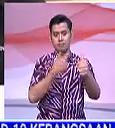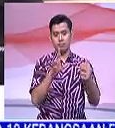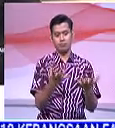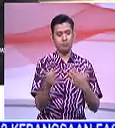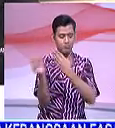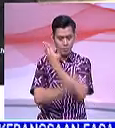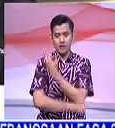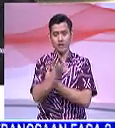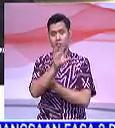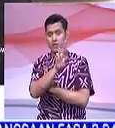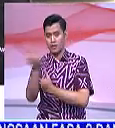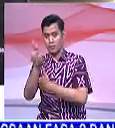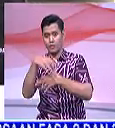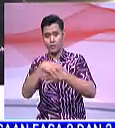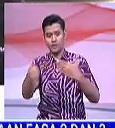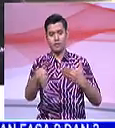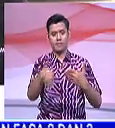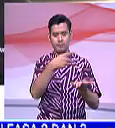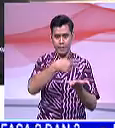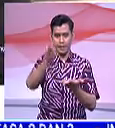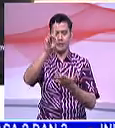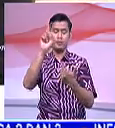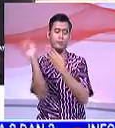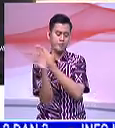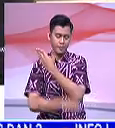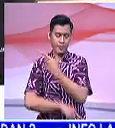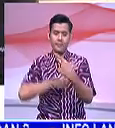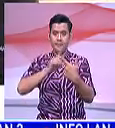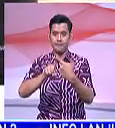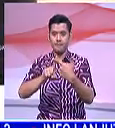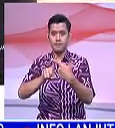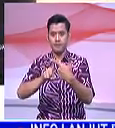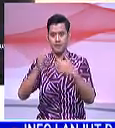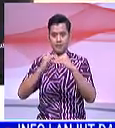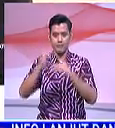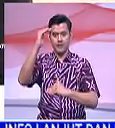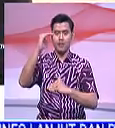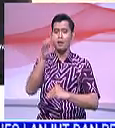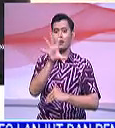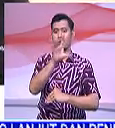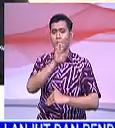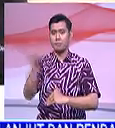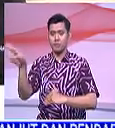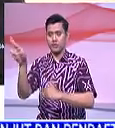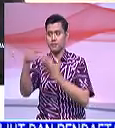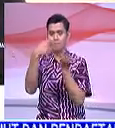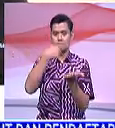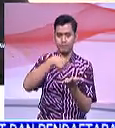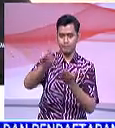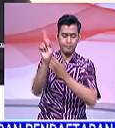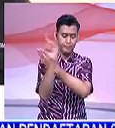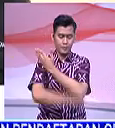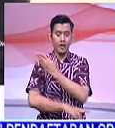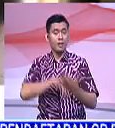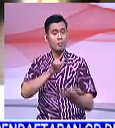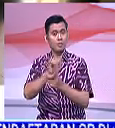Ringgit dan juga kesalahan kali ke-25 Maximum Rp5.000 eh itu